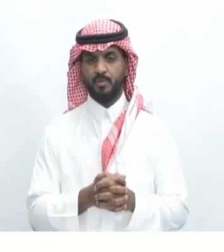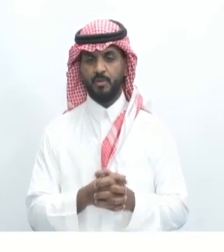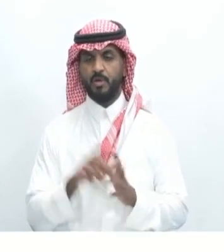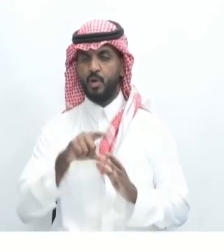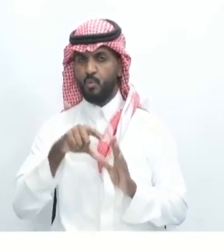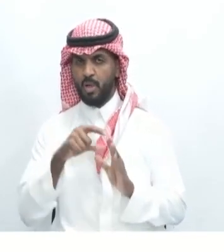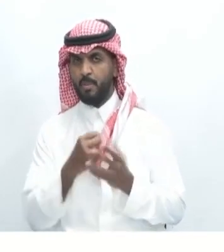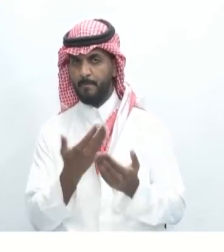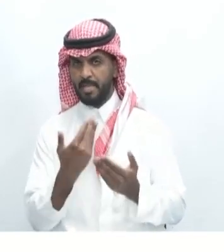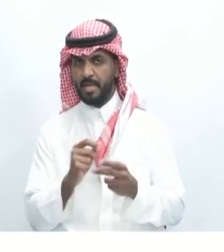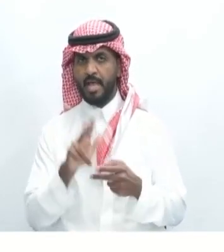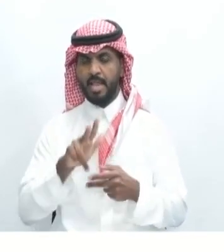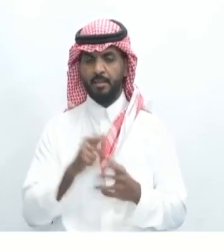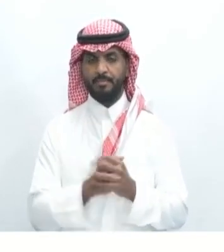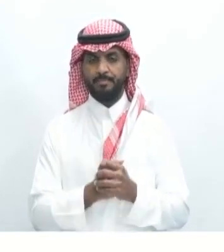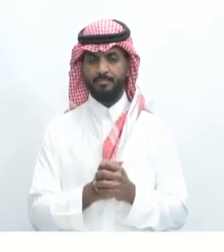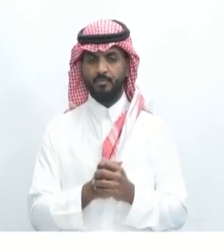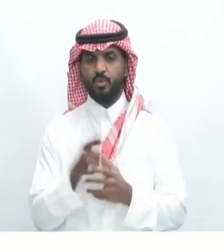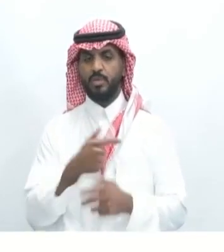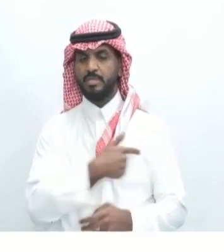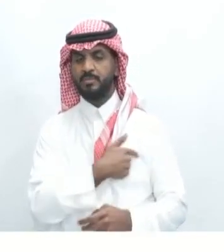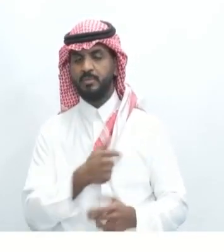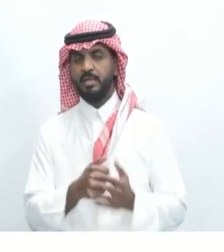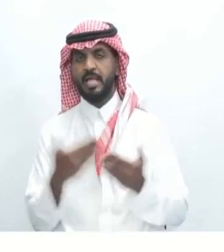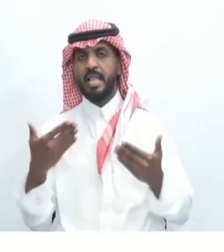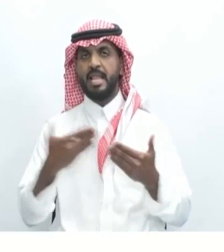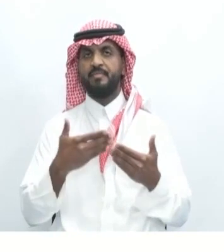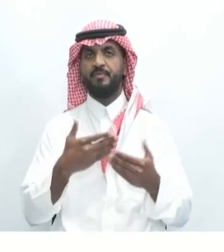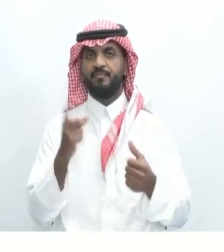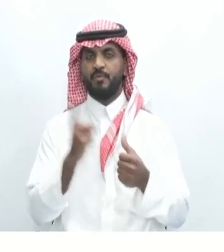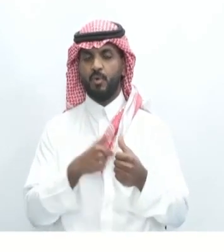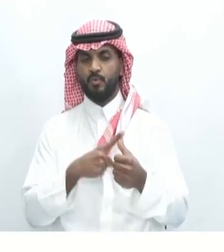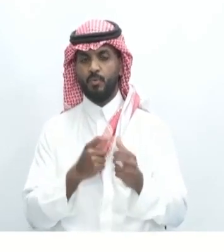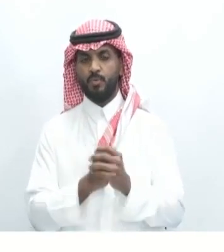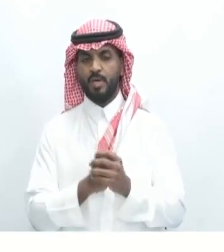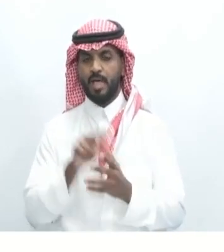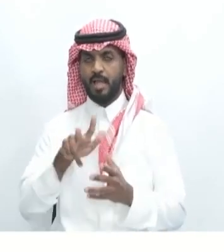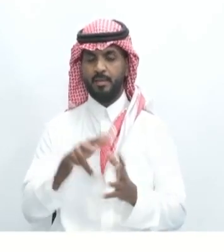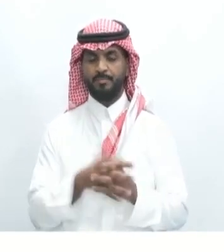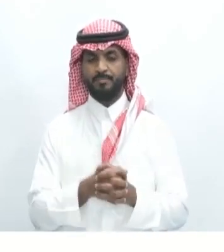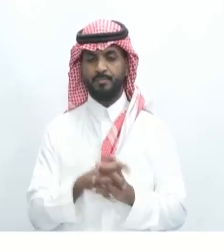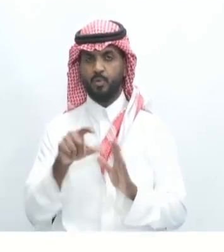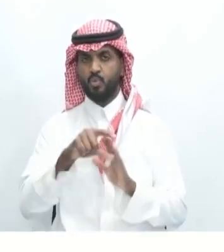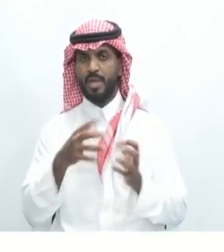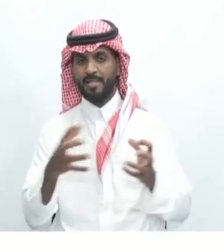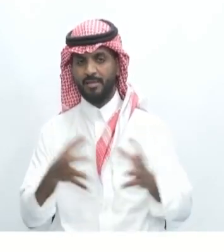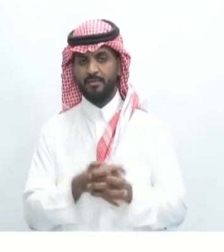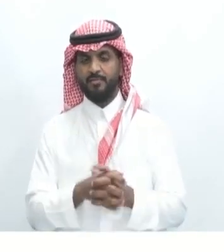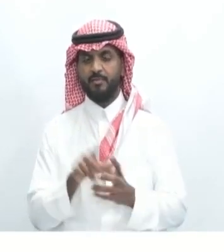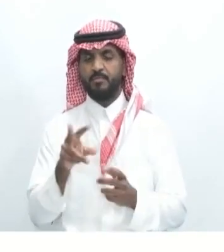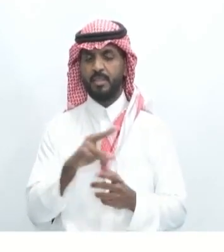المعرف بال وهو الاسم الذي اوله التعريف